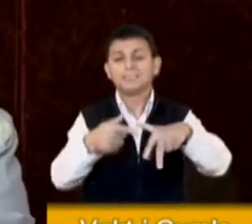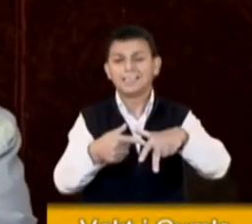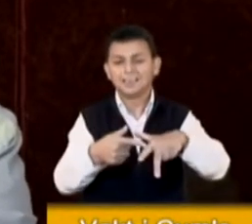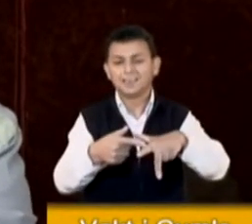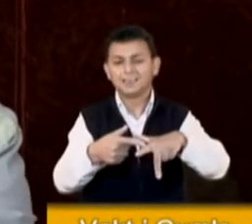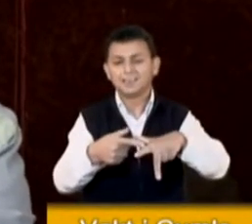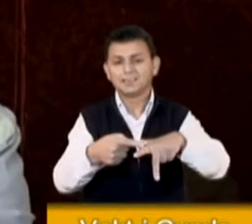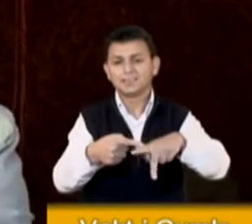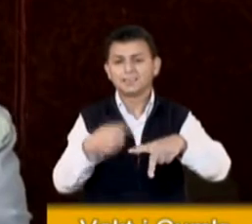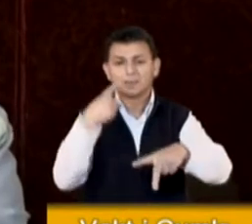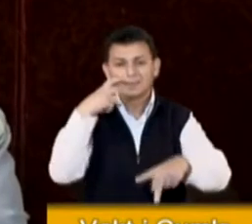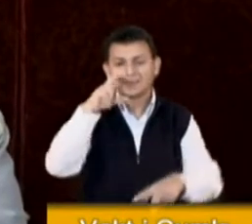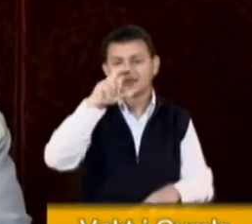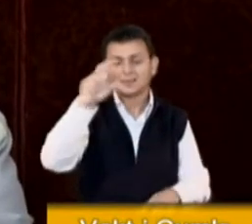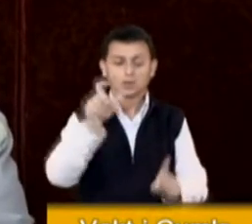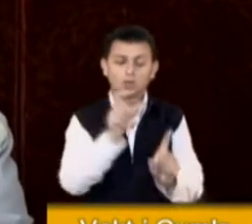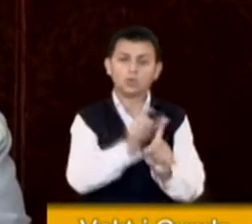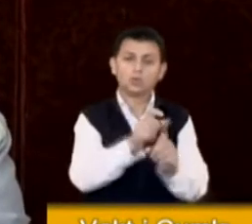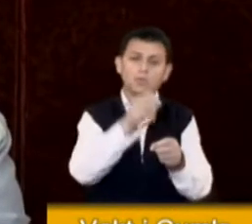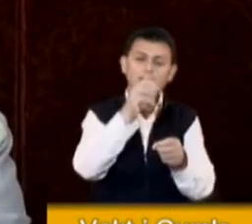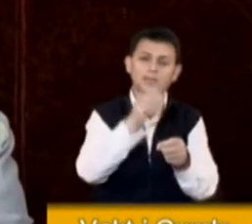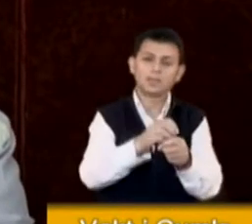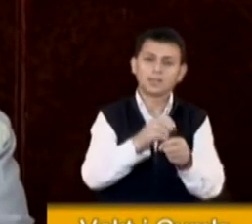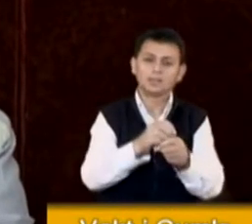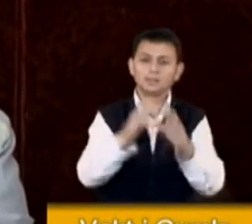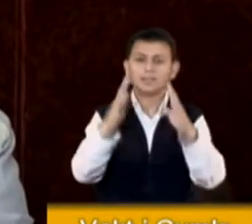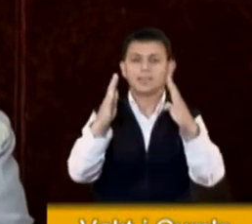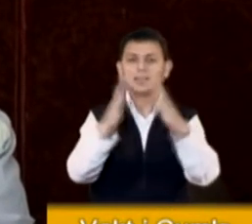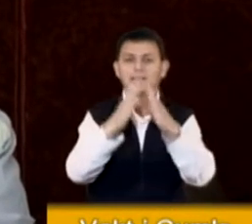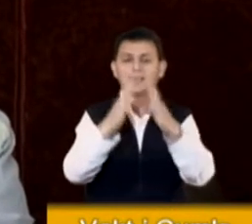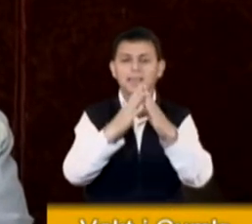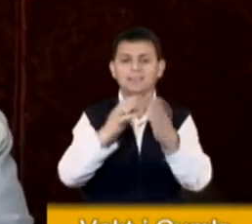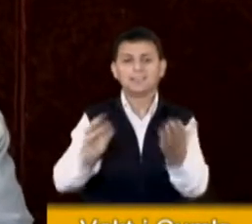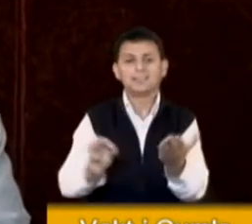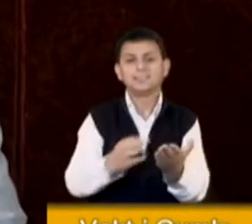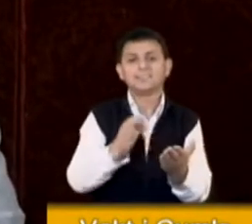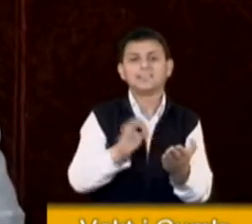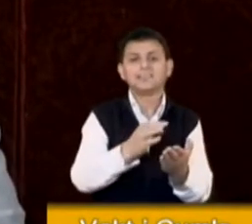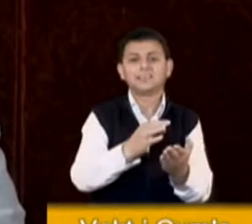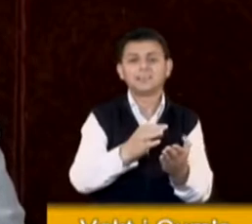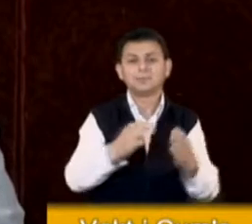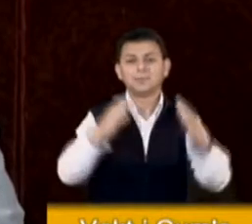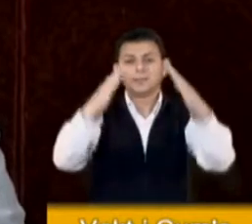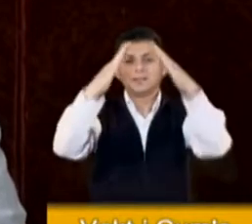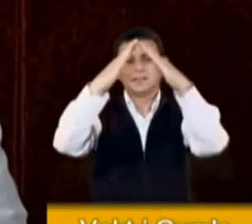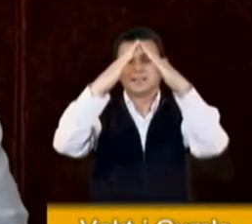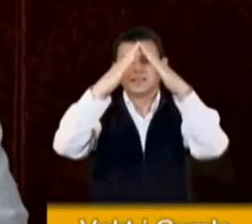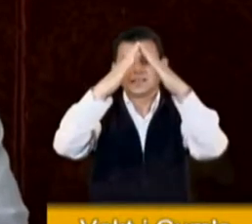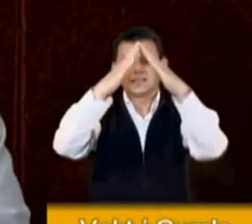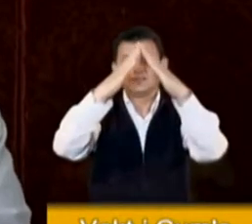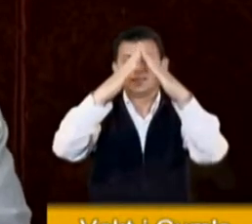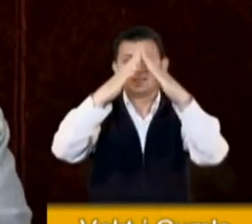ve çocuğa nazar değmiş diye ikiye bir duman altında bırakılıyor yavrucak muhterem müminler, değil